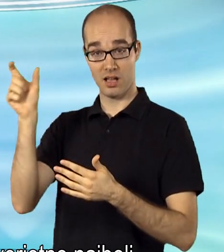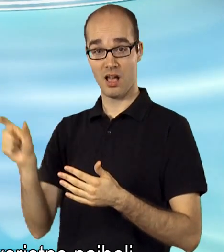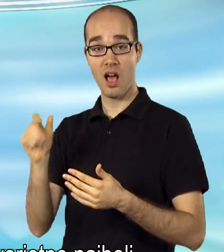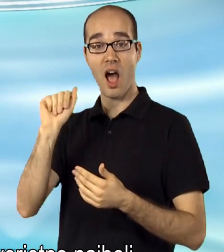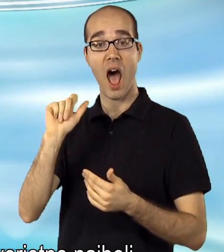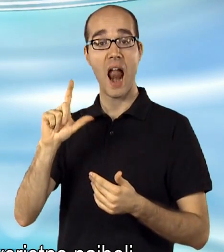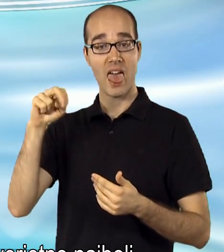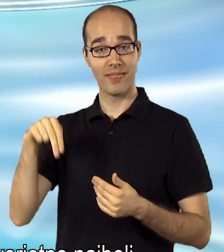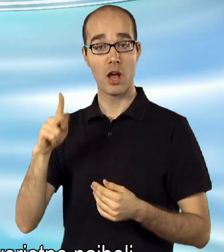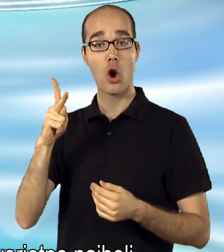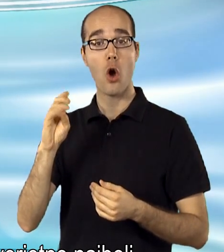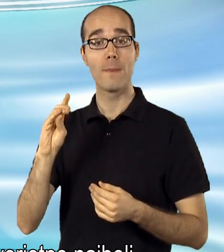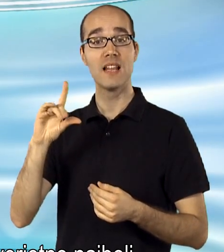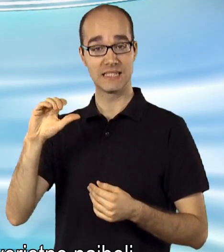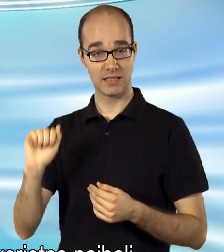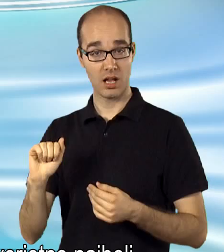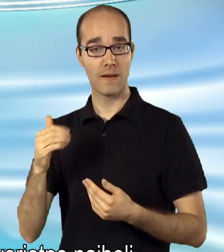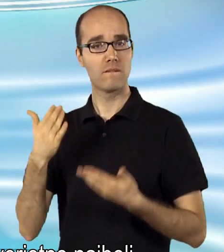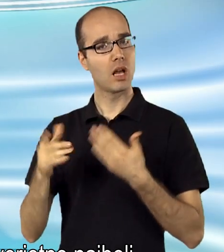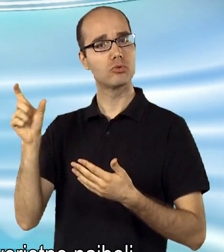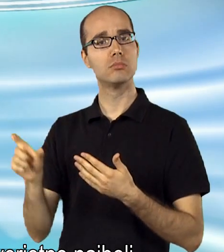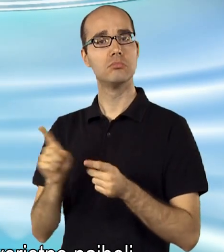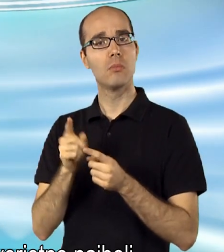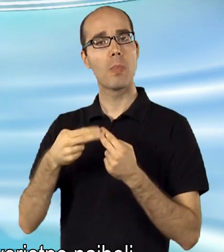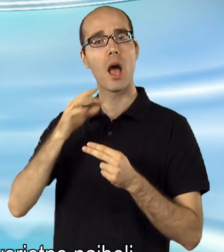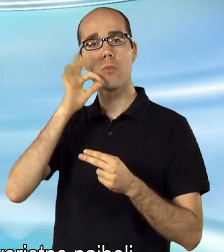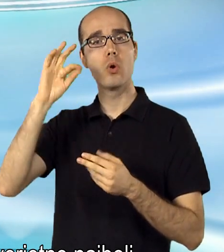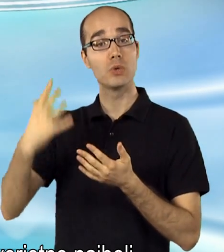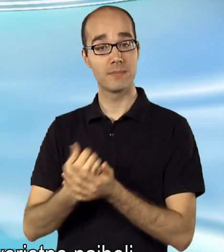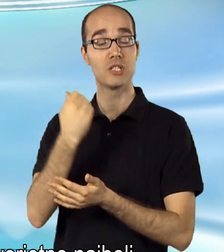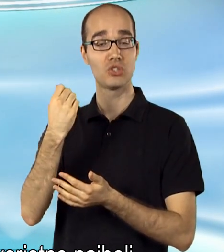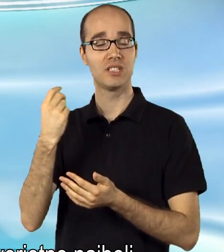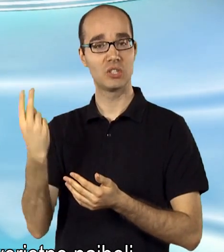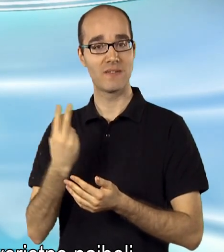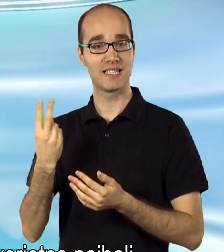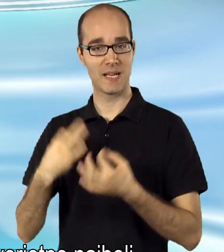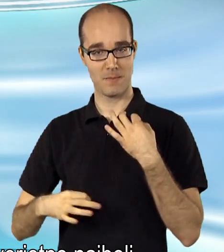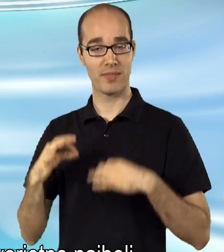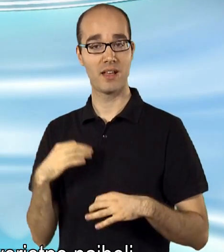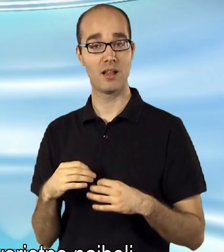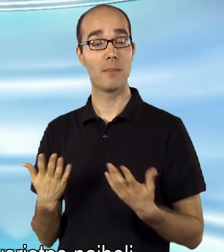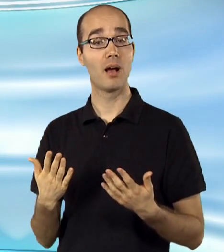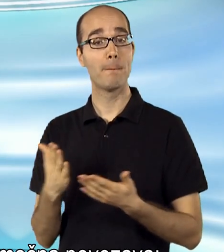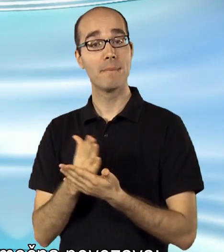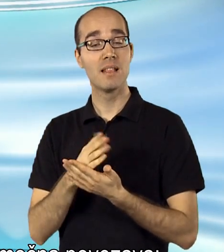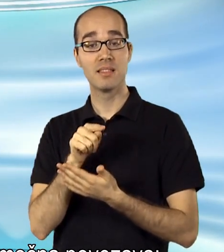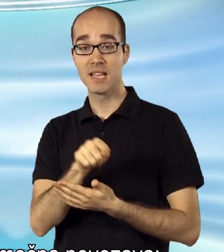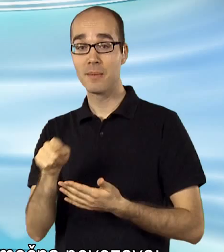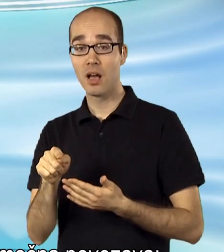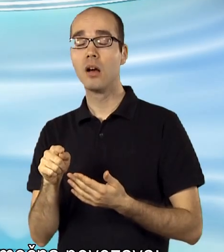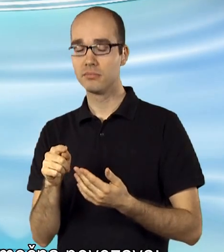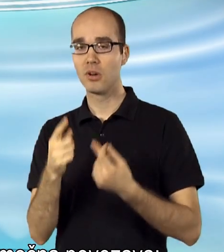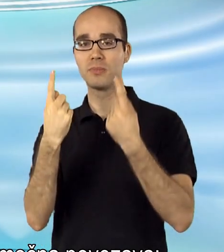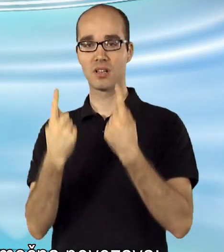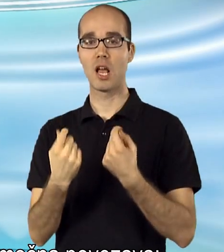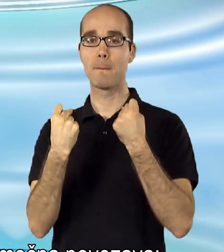Če pa pogledamo skozi oči verjetno najbolj uspešnega slovenskega modela Alena Kobilice, je ravno voda tista,